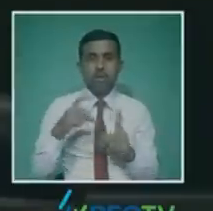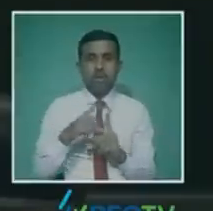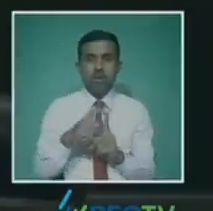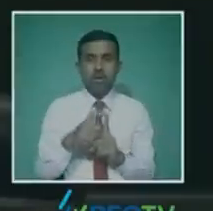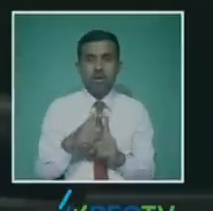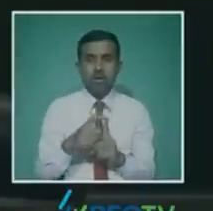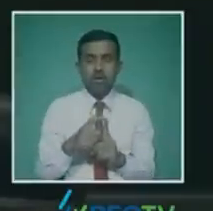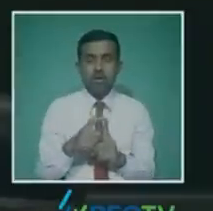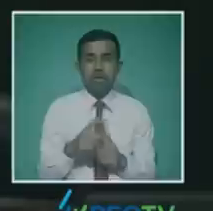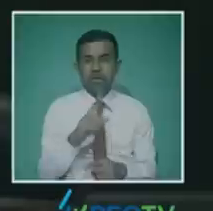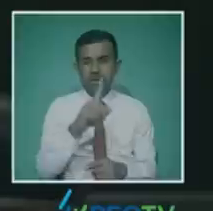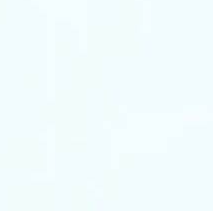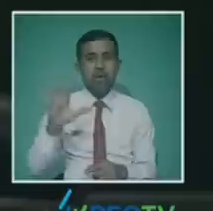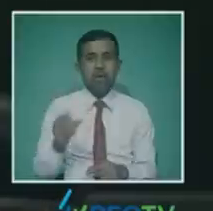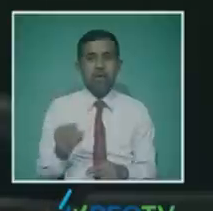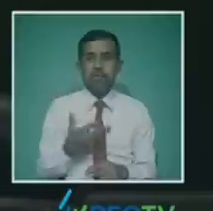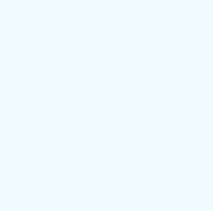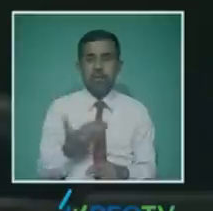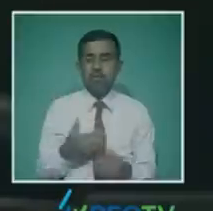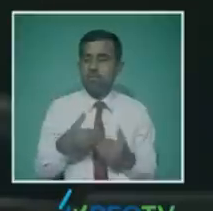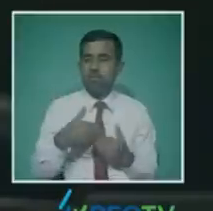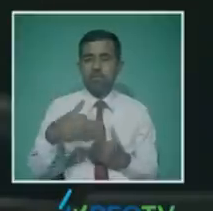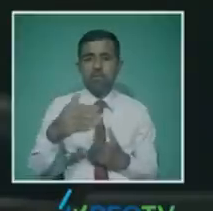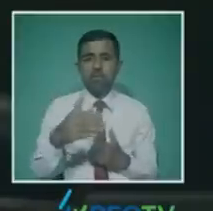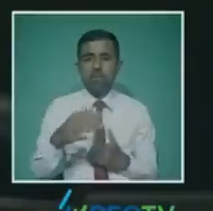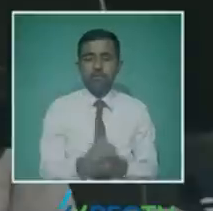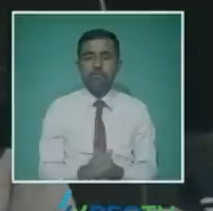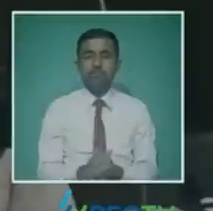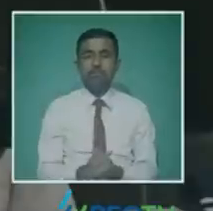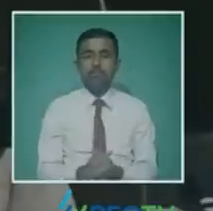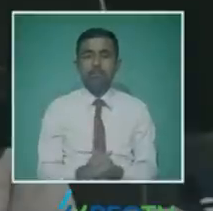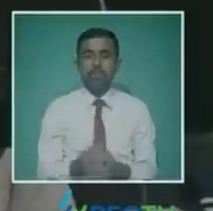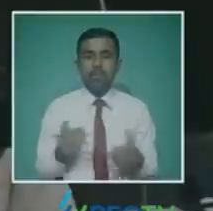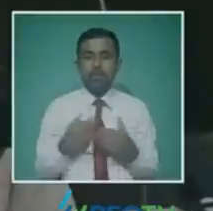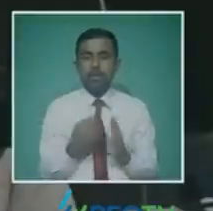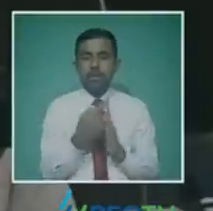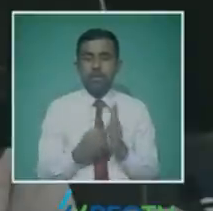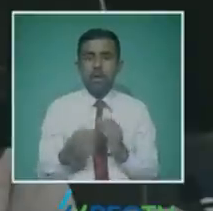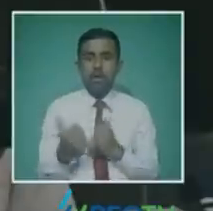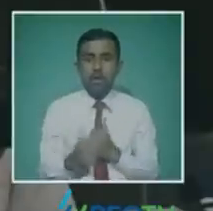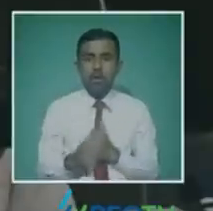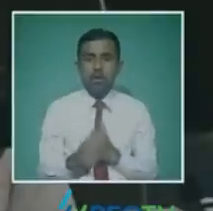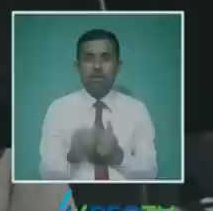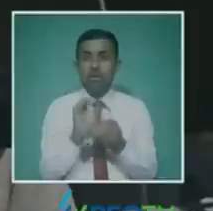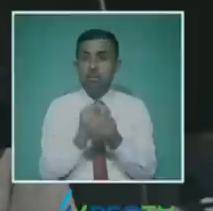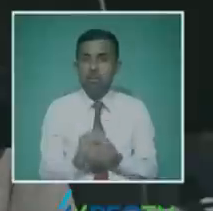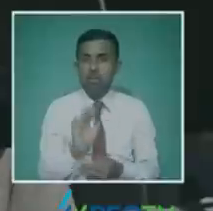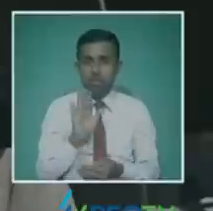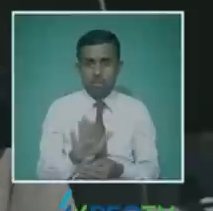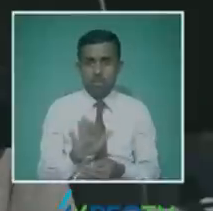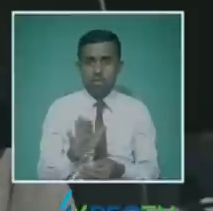එකක් වෙන් කරන එක පහක් කරගන්න බෑ. කවදාවත් පහක් කරගන්න බෑ. අපි ප්‍රතිපත්ති හදනකොට පරිසං වෙන්න ඕනේ